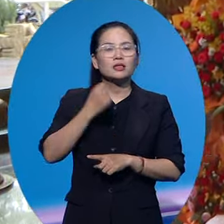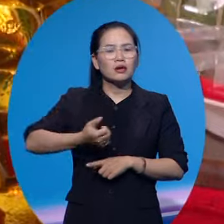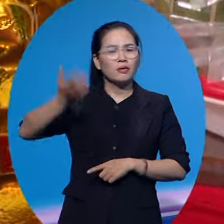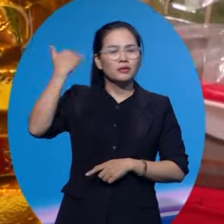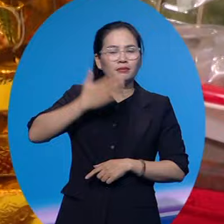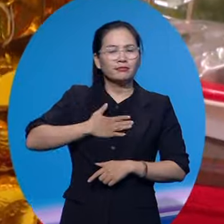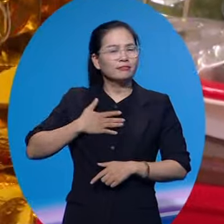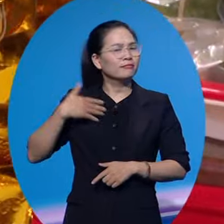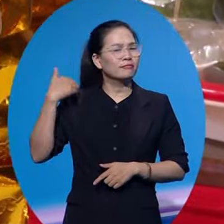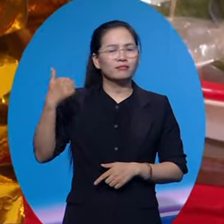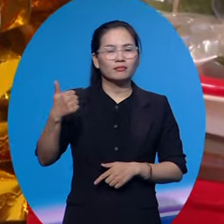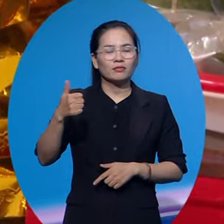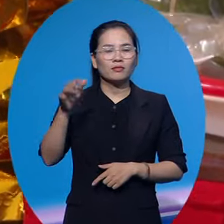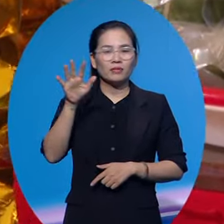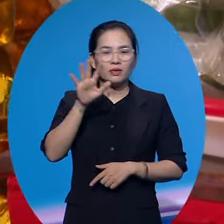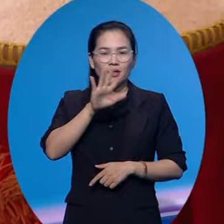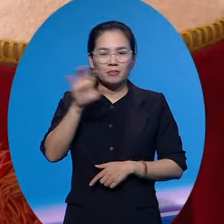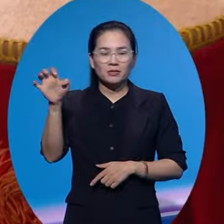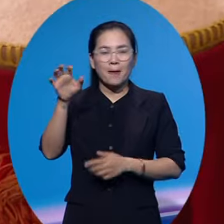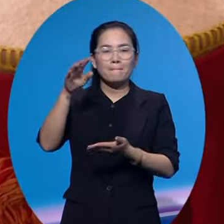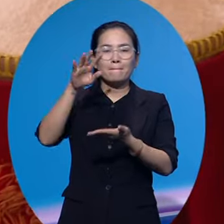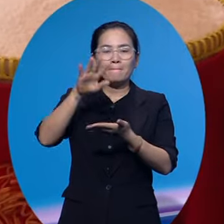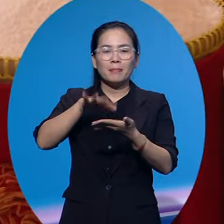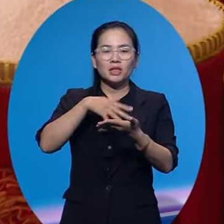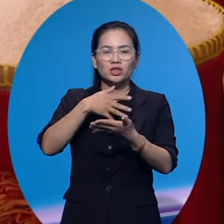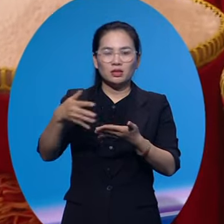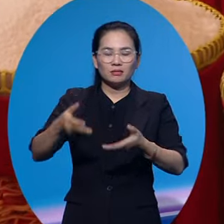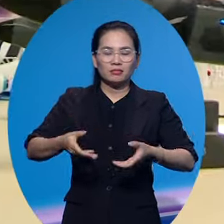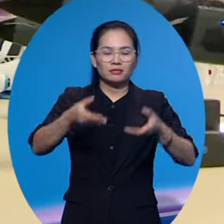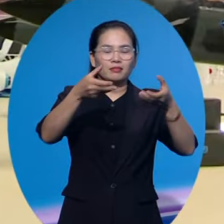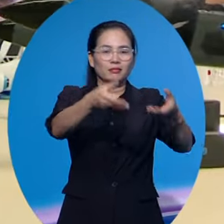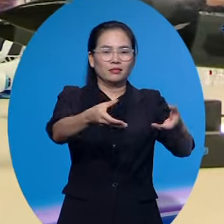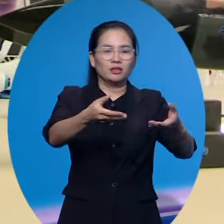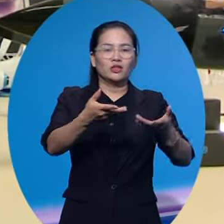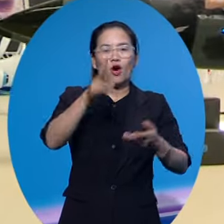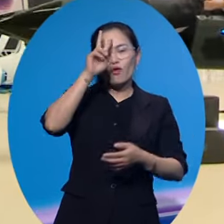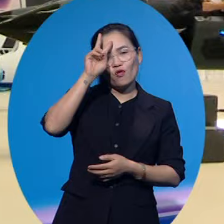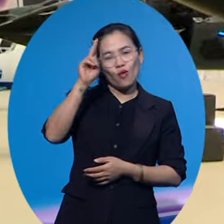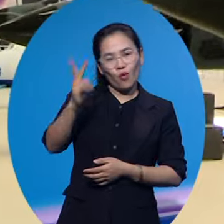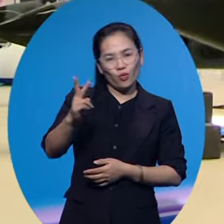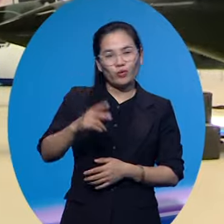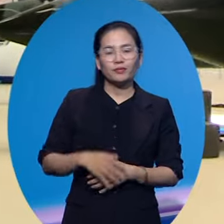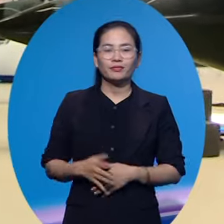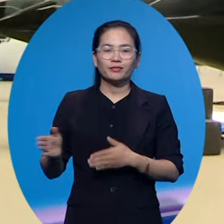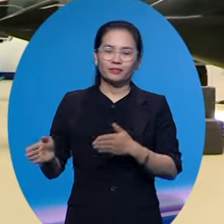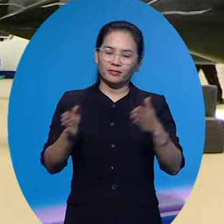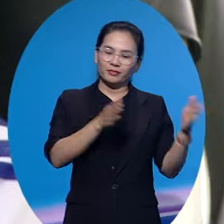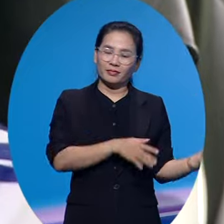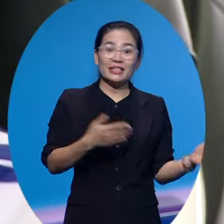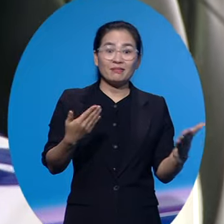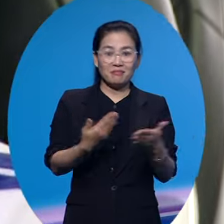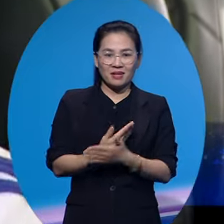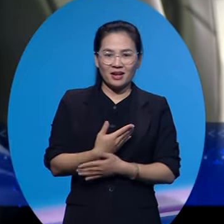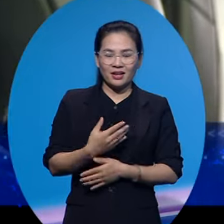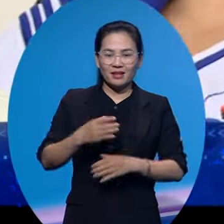hùng của dân tộc dân 500 chiếc bánh chân lên phu hùng trong ngày Dỗ Tổ Hùng Vương dịp này suố tiên còn ra mắt công trình mới tinh tú